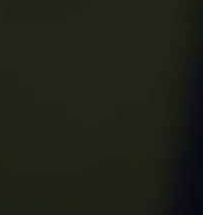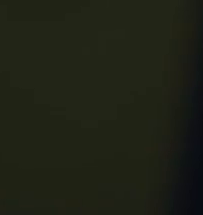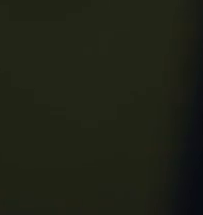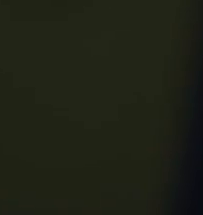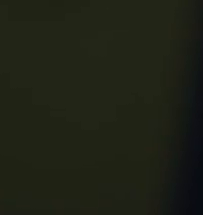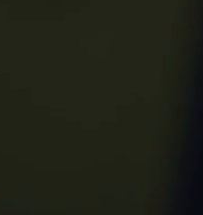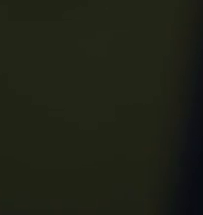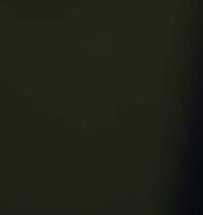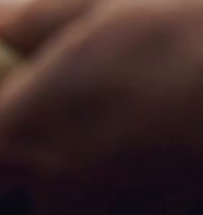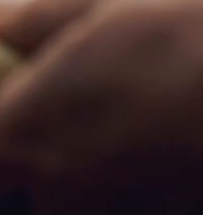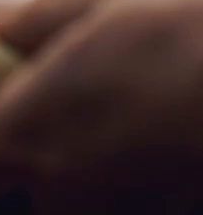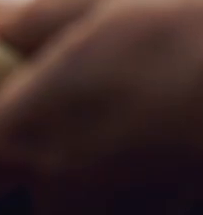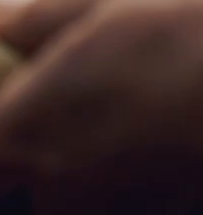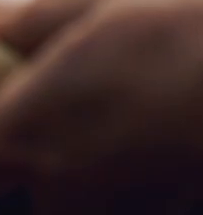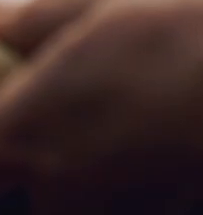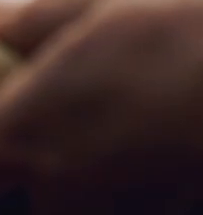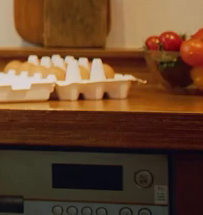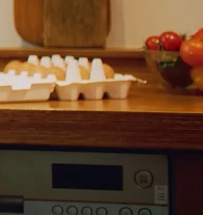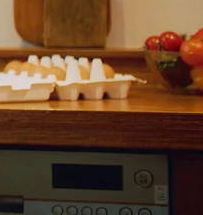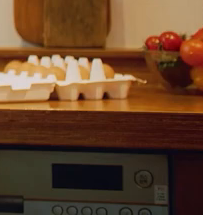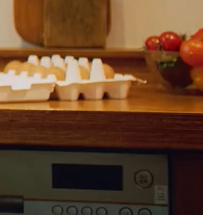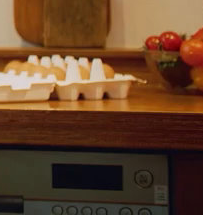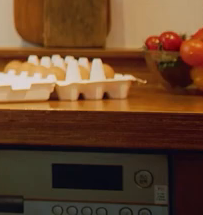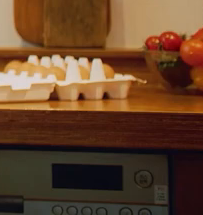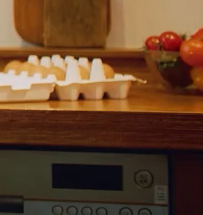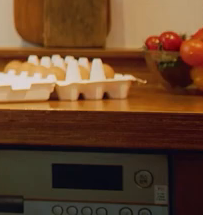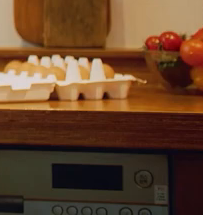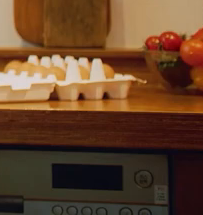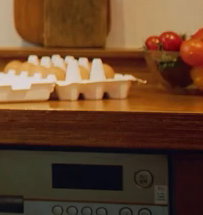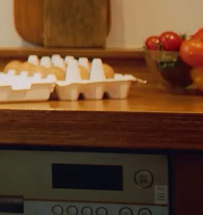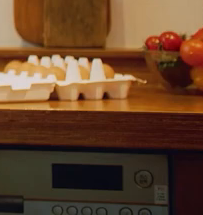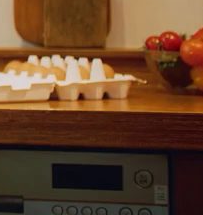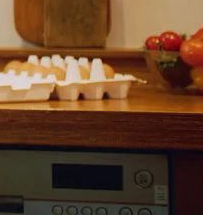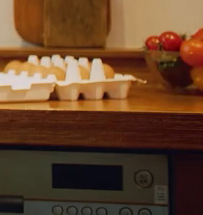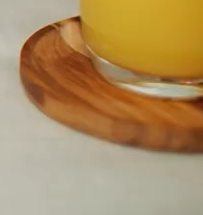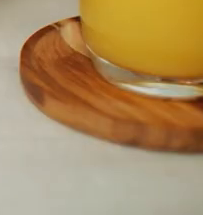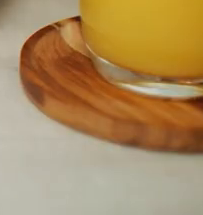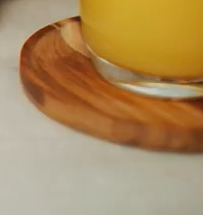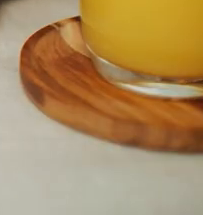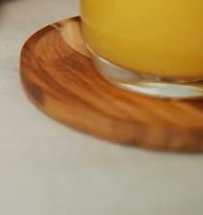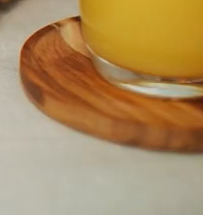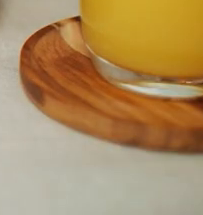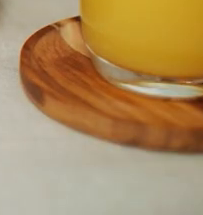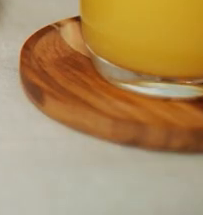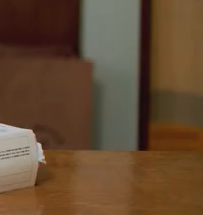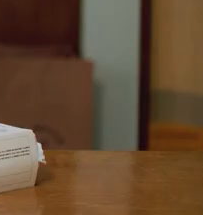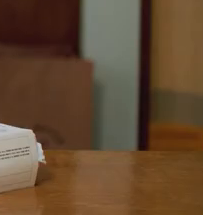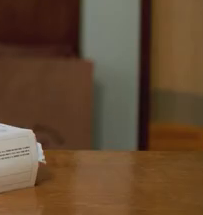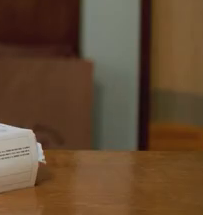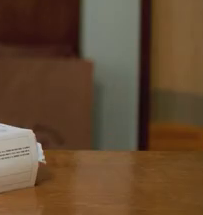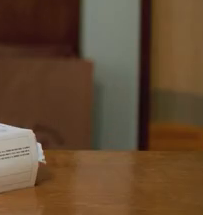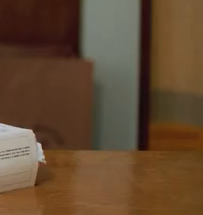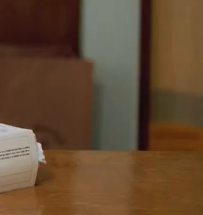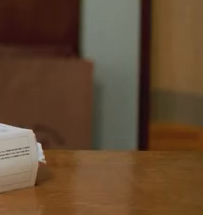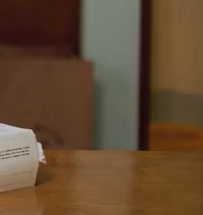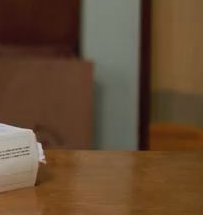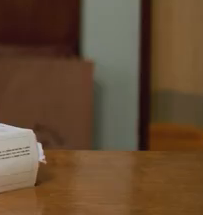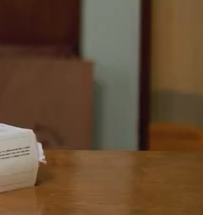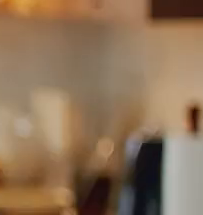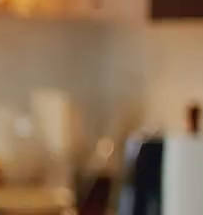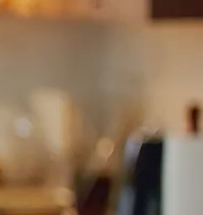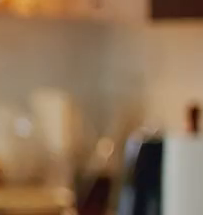앞으로는 소비 귀한 초 비한 표시제도 식품 속에 새로운 기준 입니다 과학적인 검증을 거쳤으며 니까